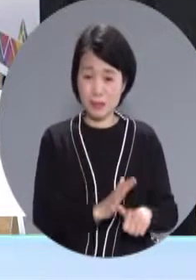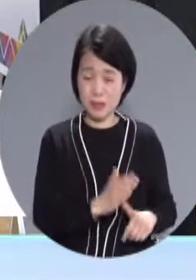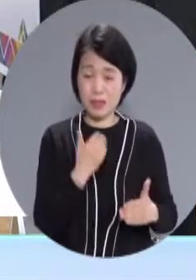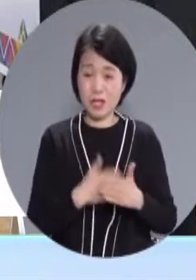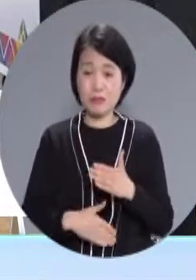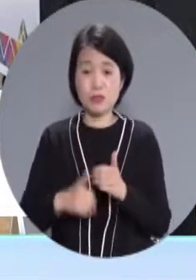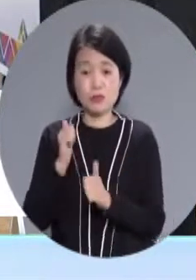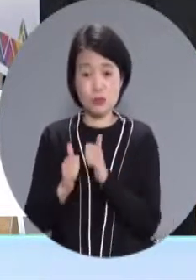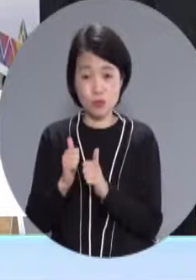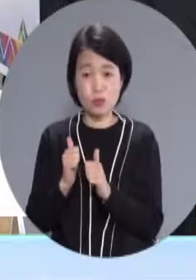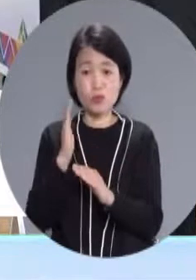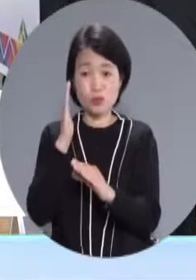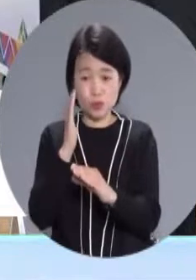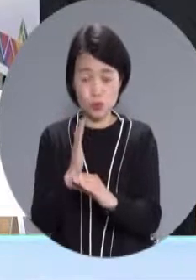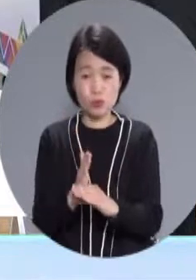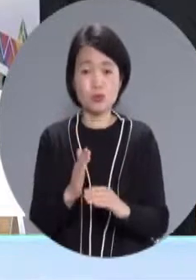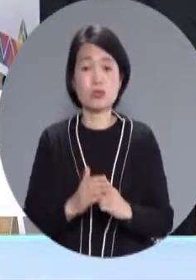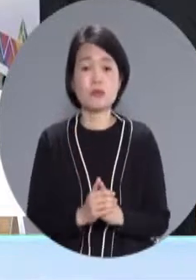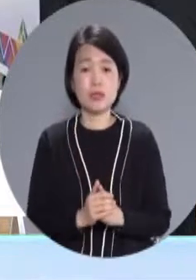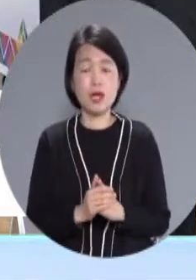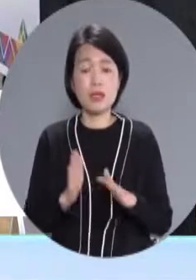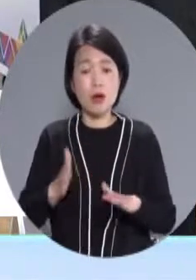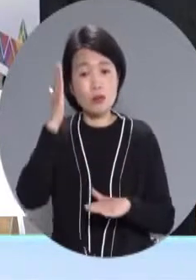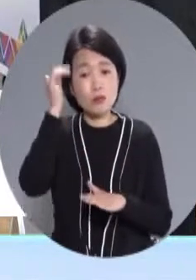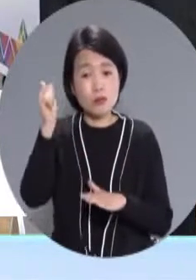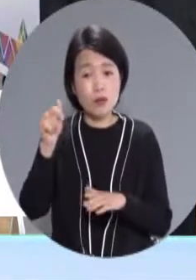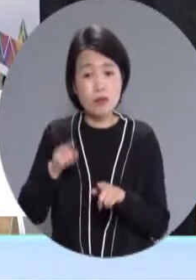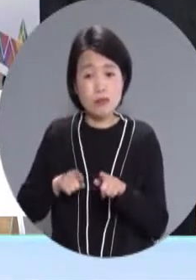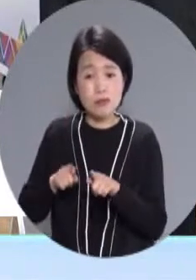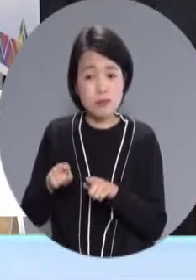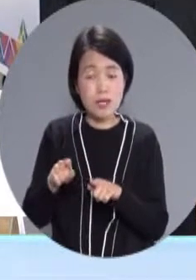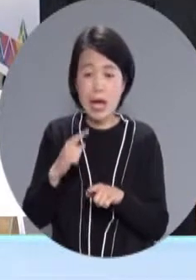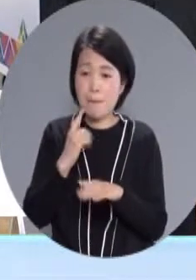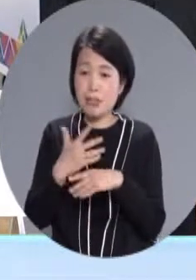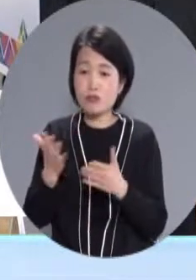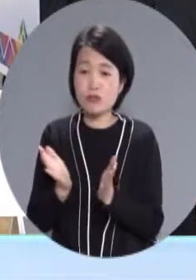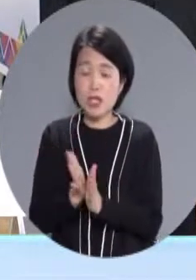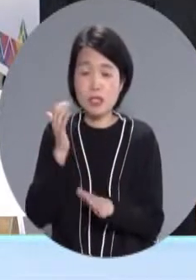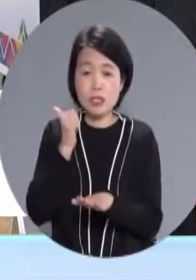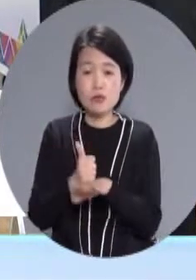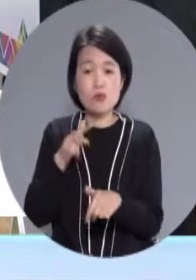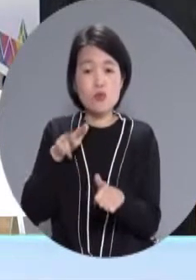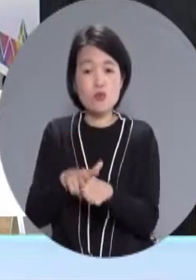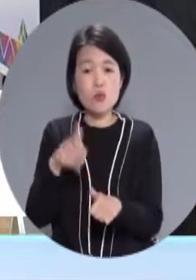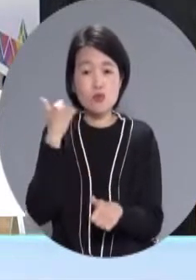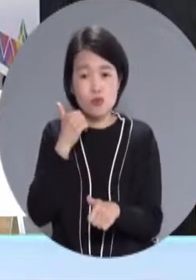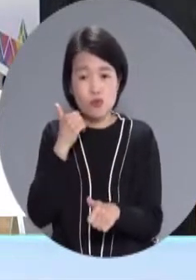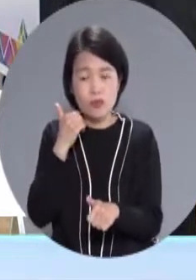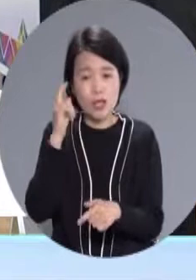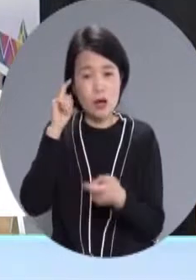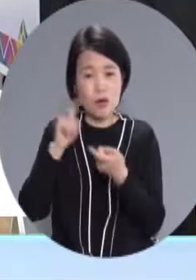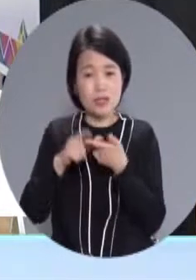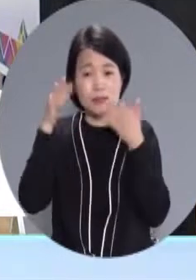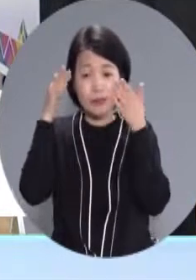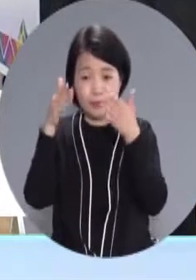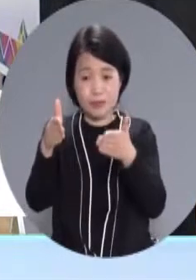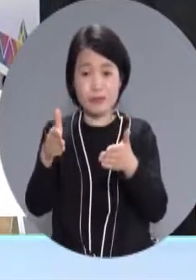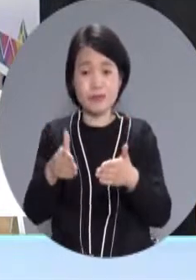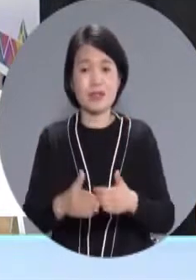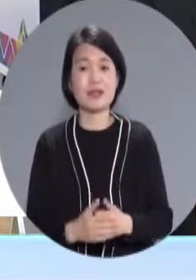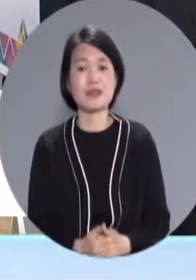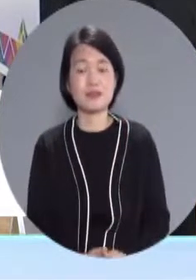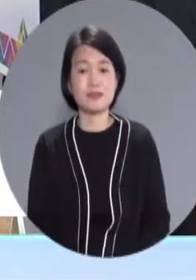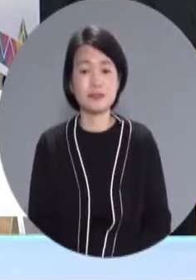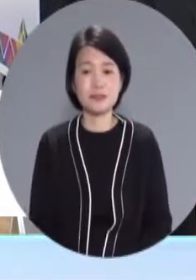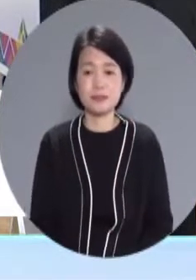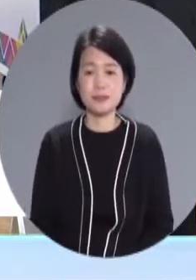쟁쟁한 후보들이 경쟁하는 가운데 현 군수와 접전을 벌일 민주당 최종 후보가 누가 될 것인지가 최대 관심사로 떠오르고